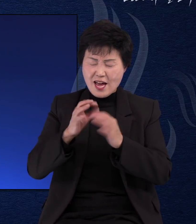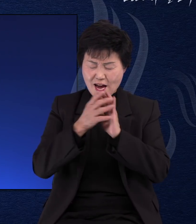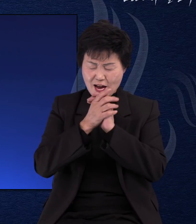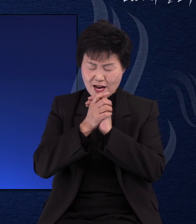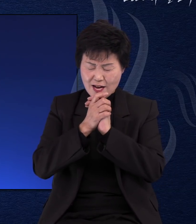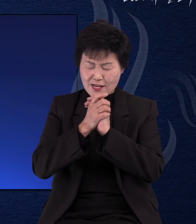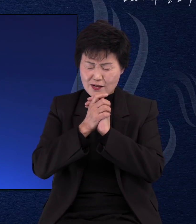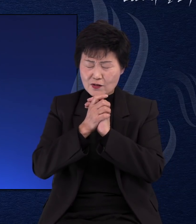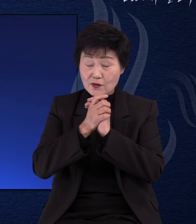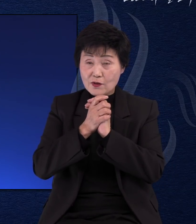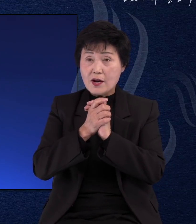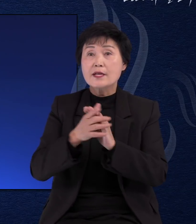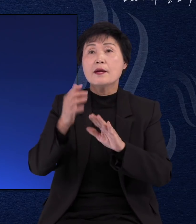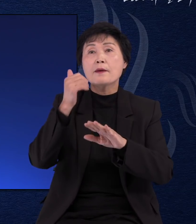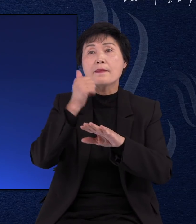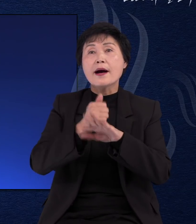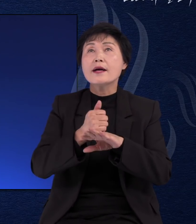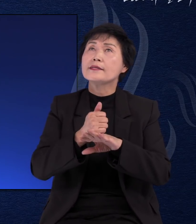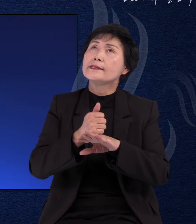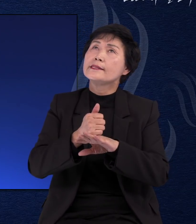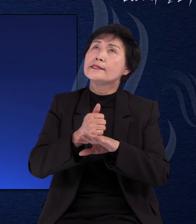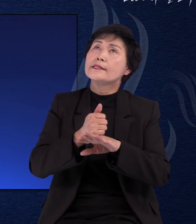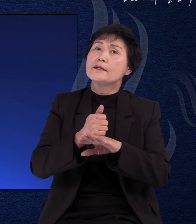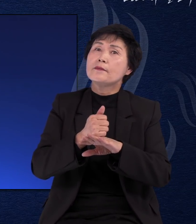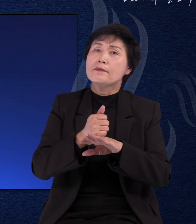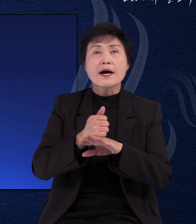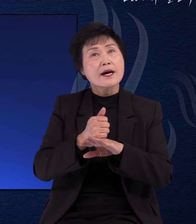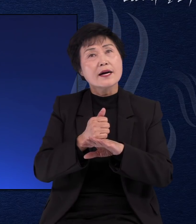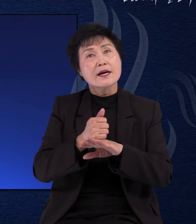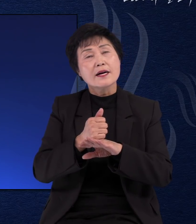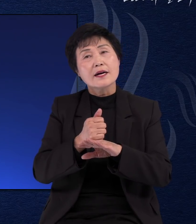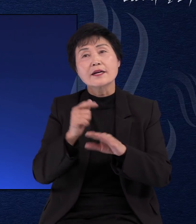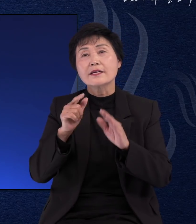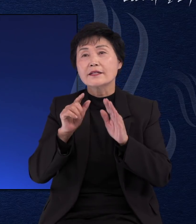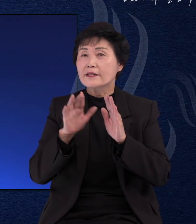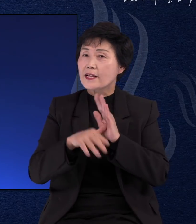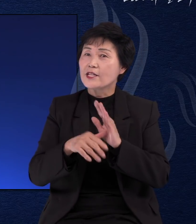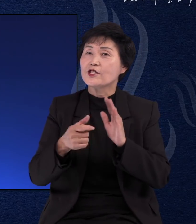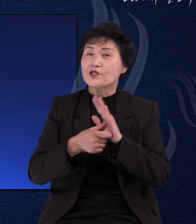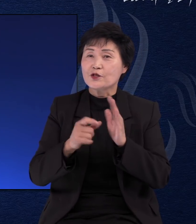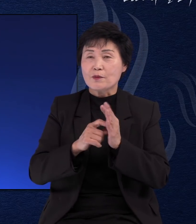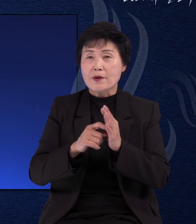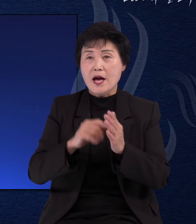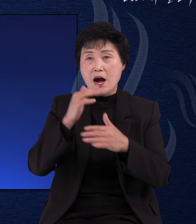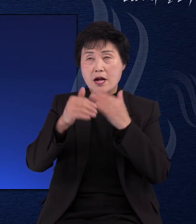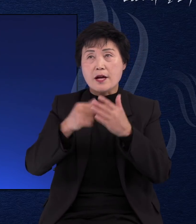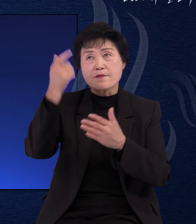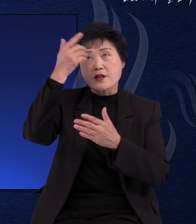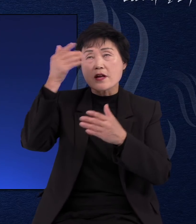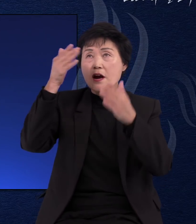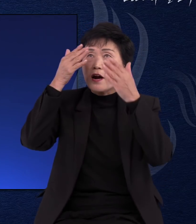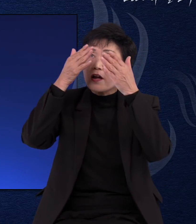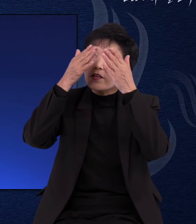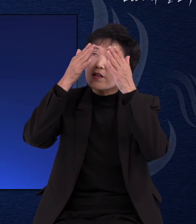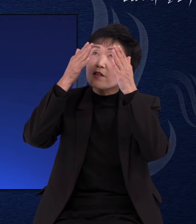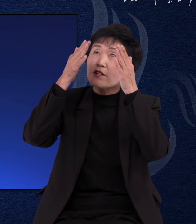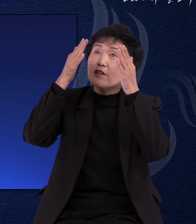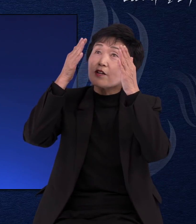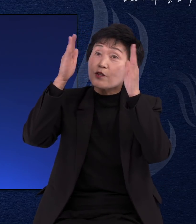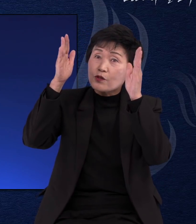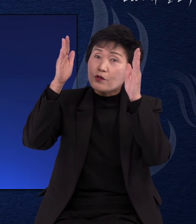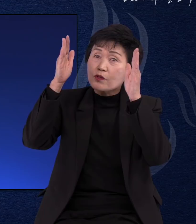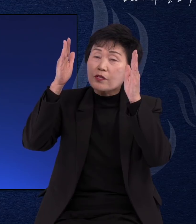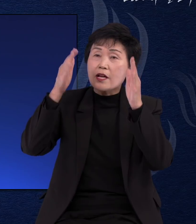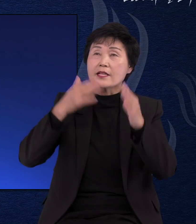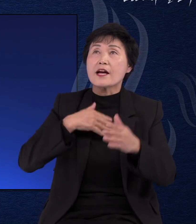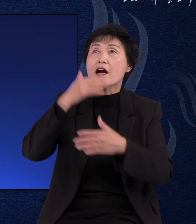나오는데 마지막쯤에 하나님께서 처음으로 영음과 영안을 열어주시는데 제 앞에 서원하는 그날에